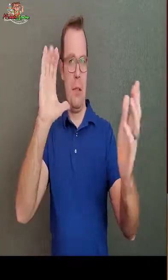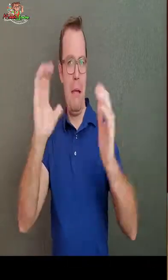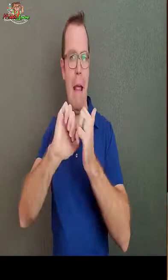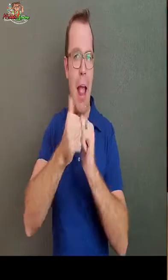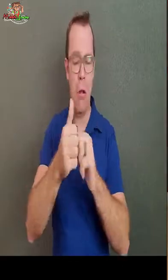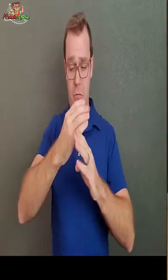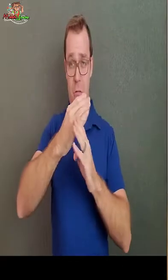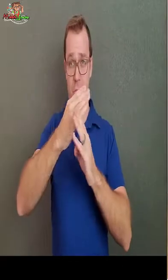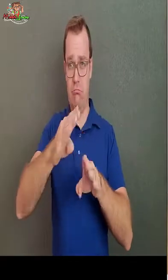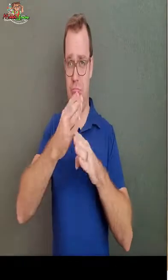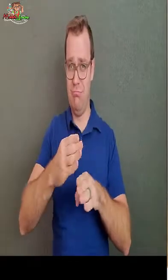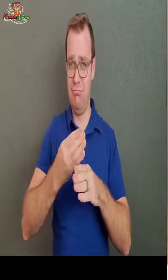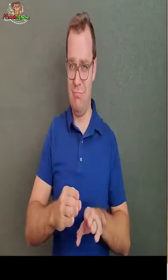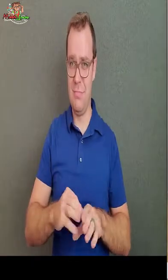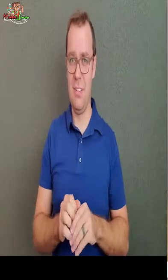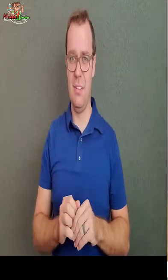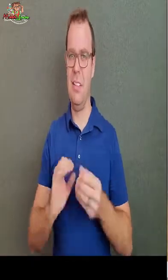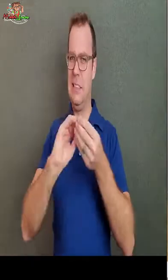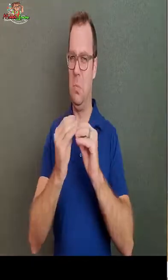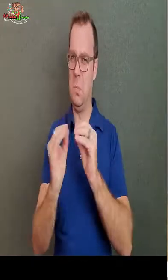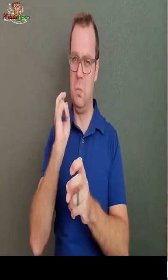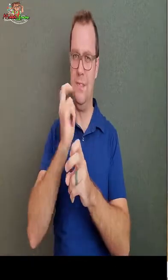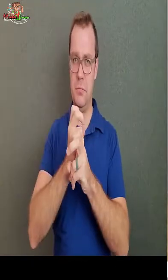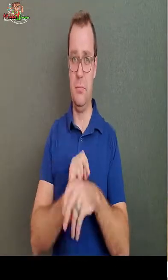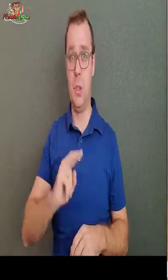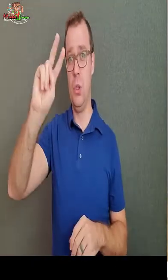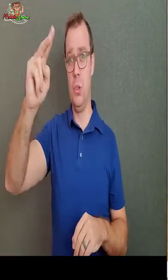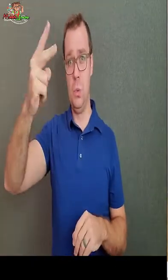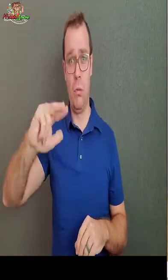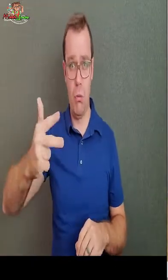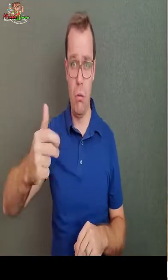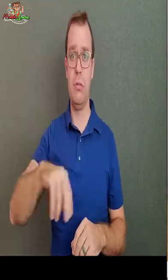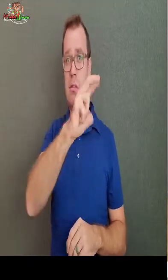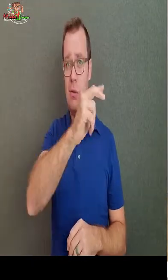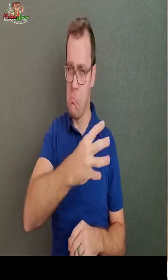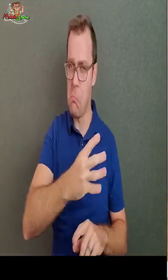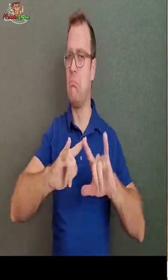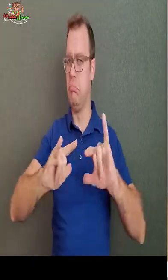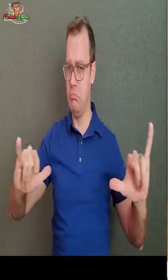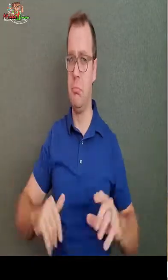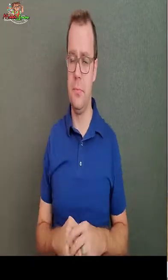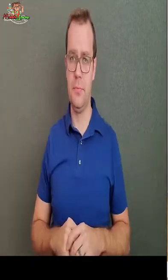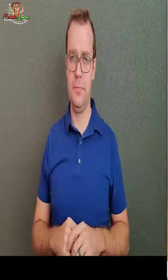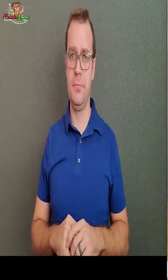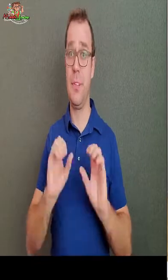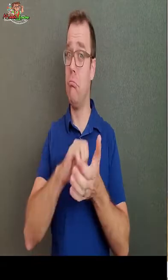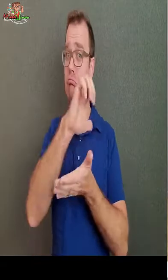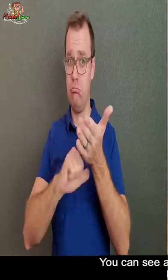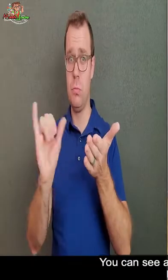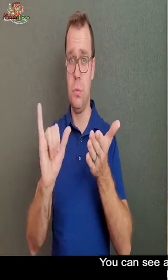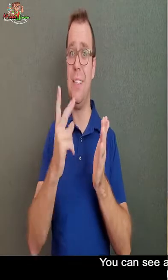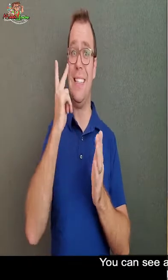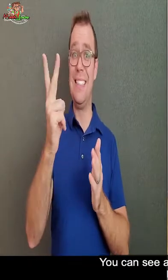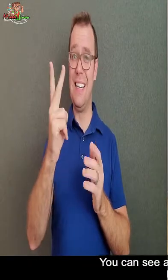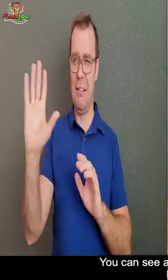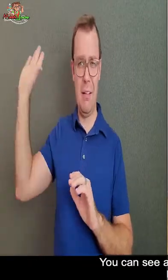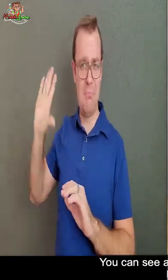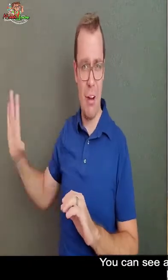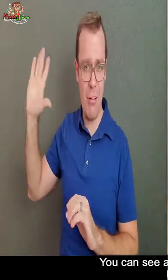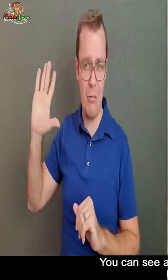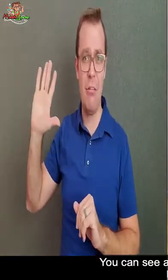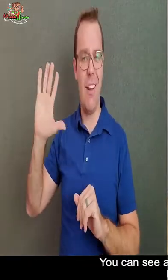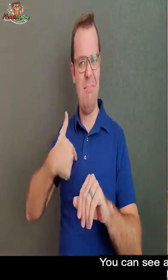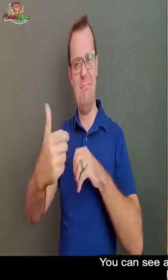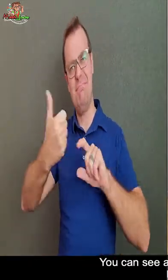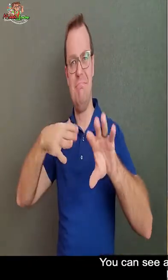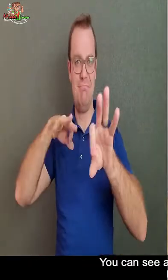करके हम कैसे कंपेयरिंग करते हैं फ्रैक्शंस की, कैसे ऐड करते हैं, कैसे माइनस करते हैं, ये सब बताया। ये सब जैसे जैसे मैं बताता जा रहा हूँ